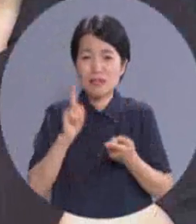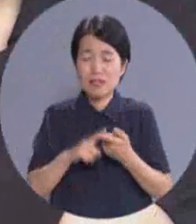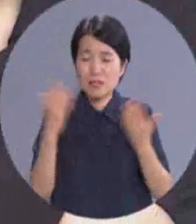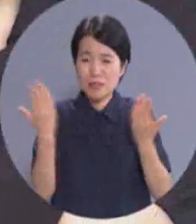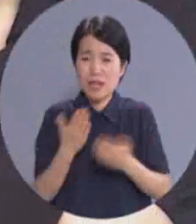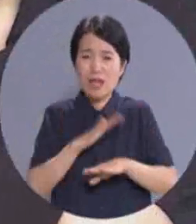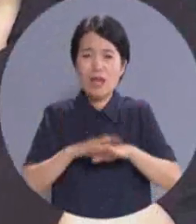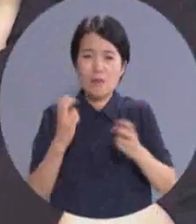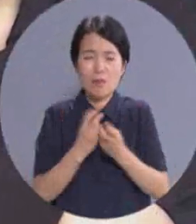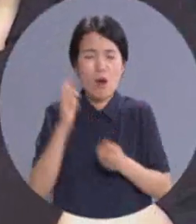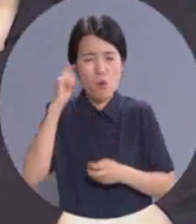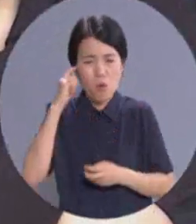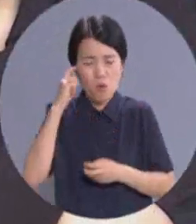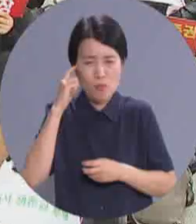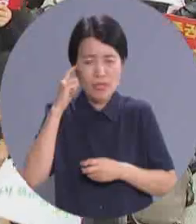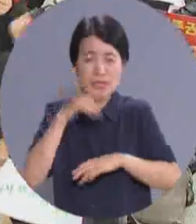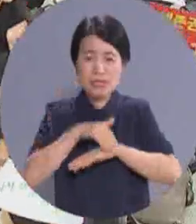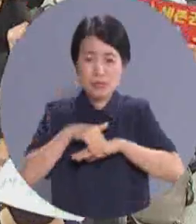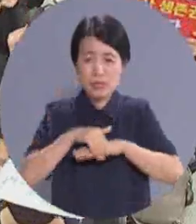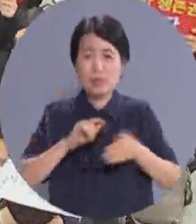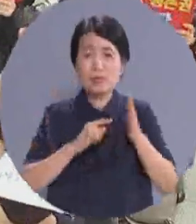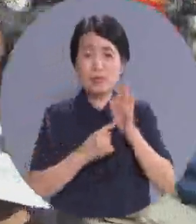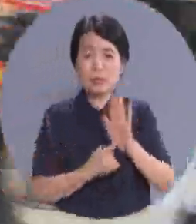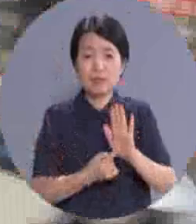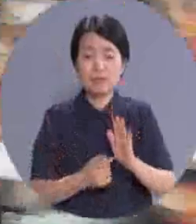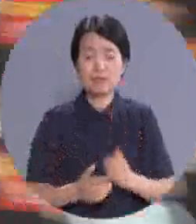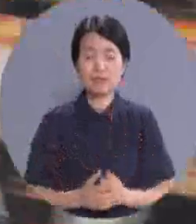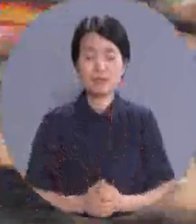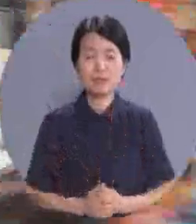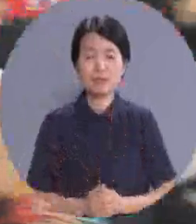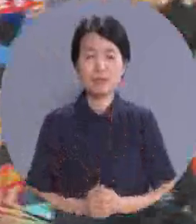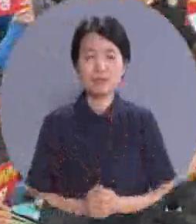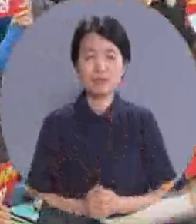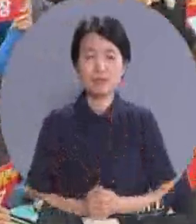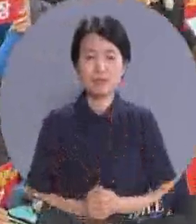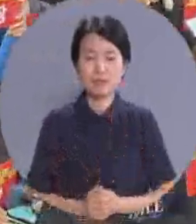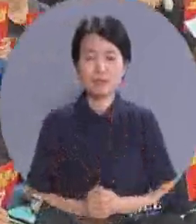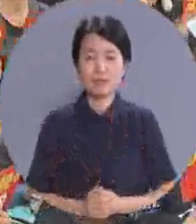대책의 고민해나갈 예정이라고 밝혔습니다 MBC 뉴스 강서영입니다